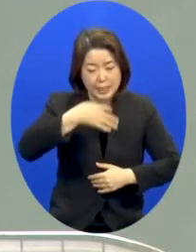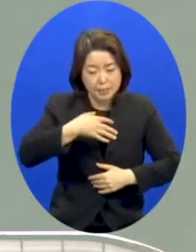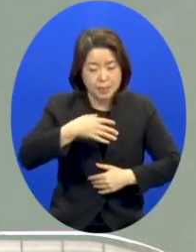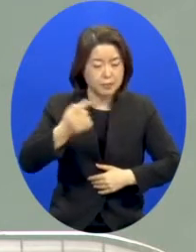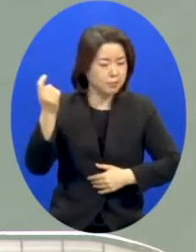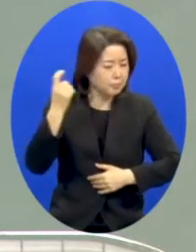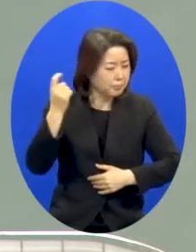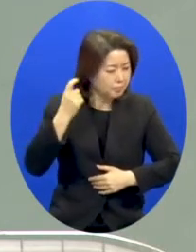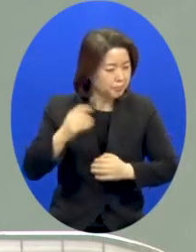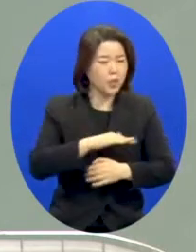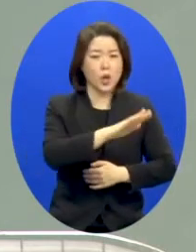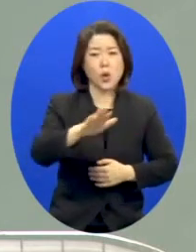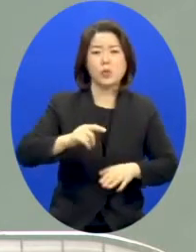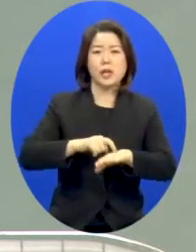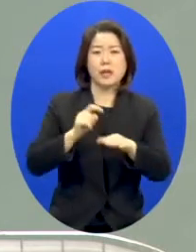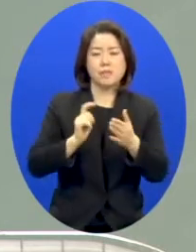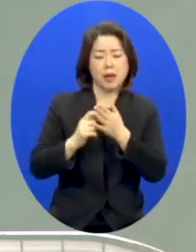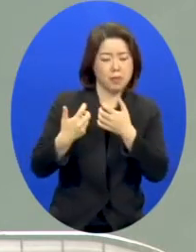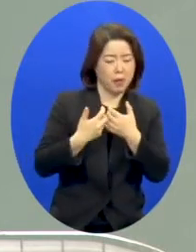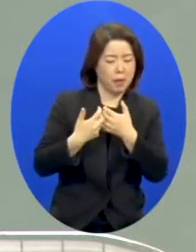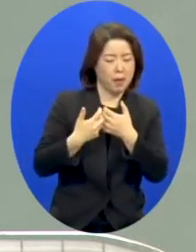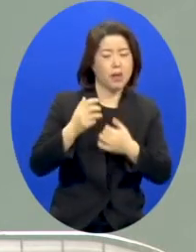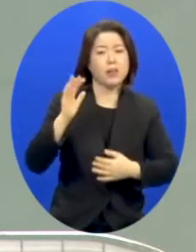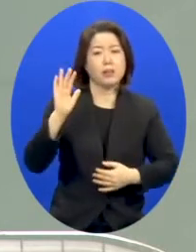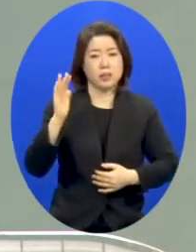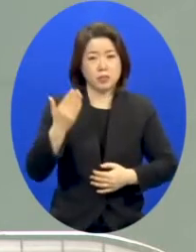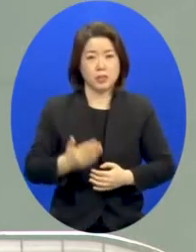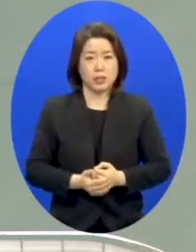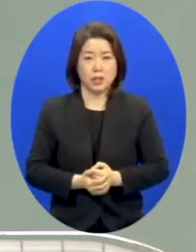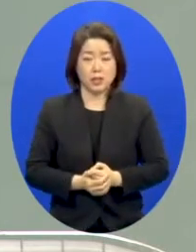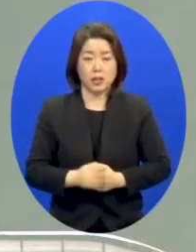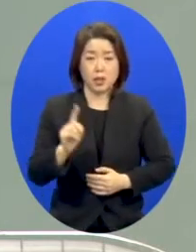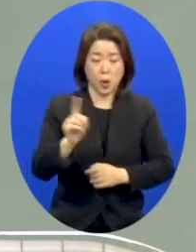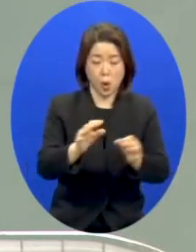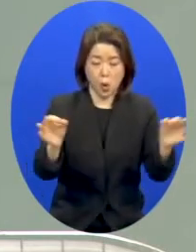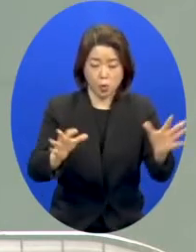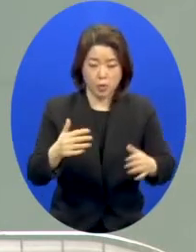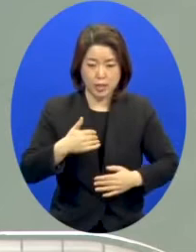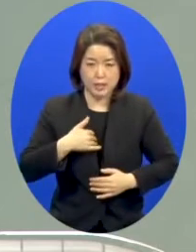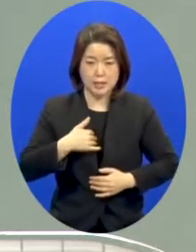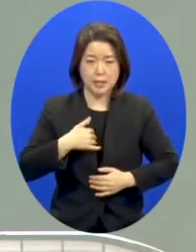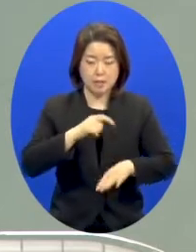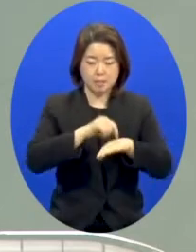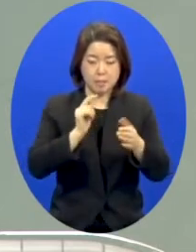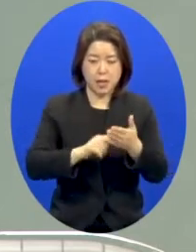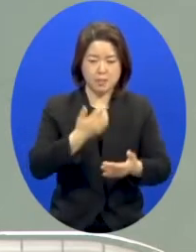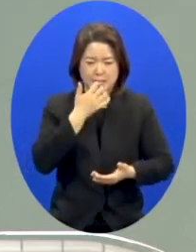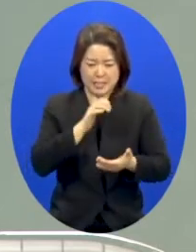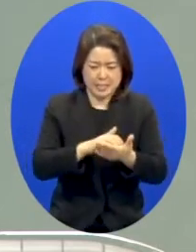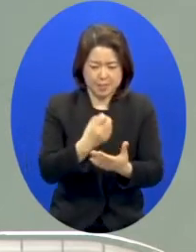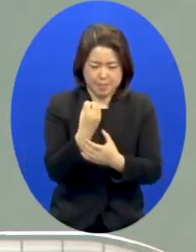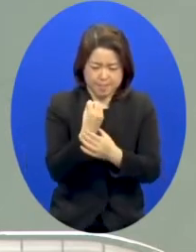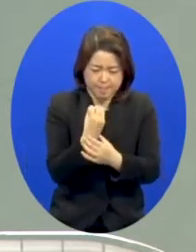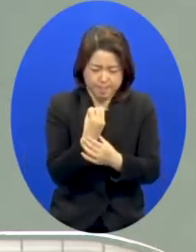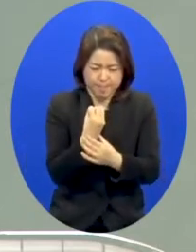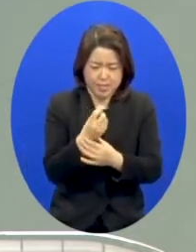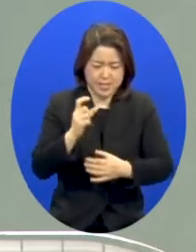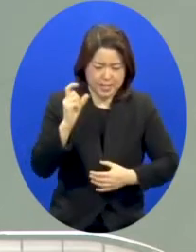모르게 우리의 마음이 5로 붙어 버렸어 어느 순간에 내 마음이 돌 똥을 이처럼 굳어져 벌였습니다